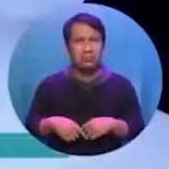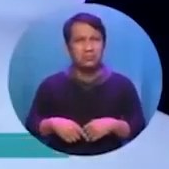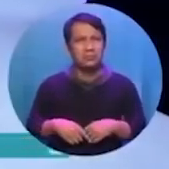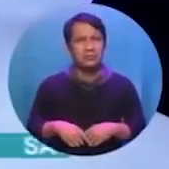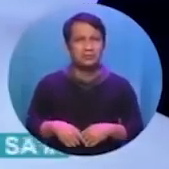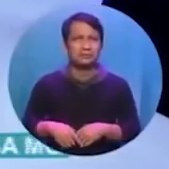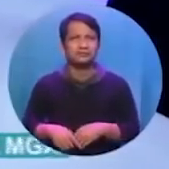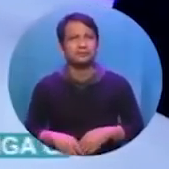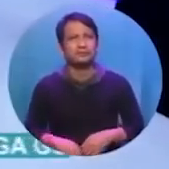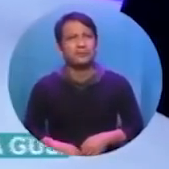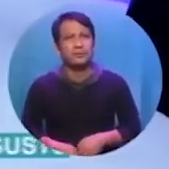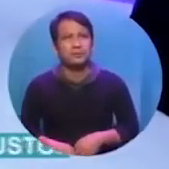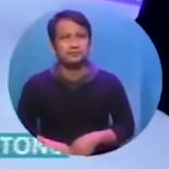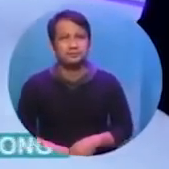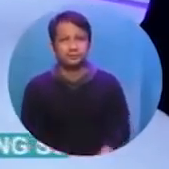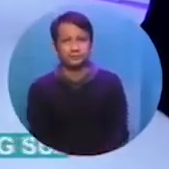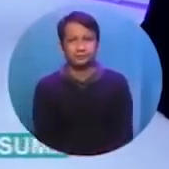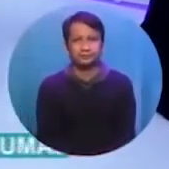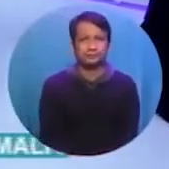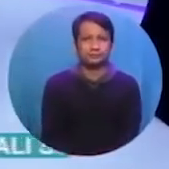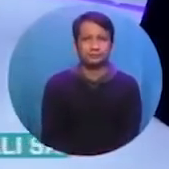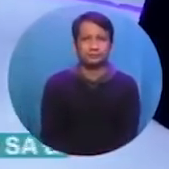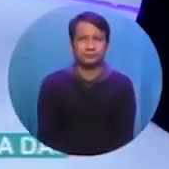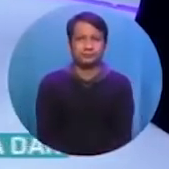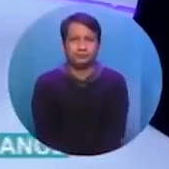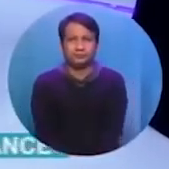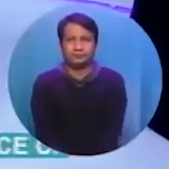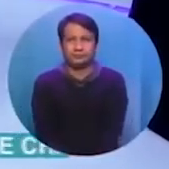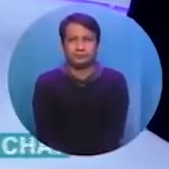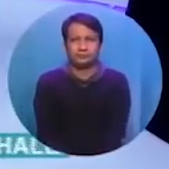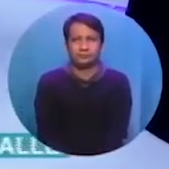Nako, nako, nako, nako. Nako, nako, nako.